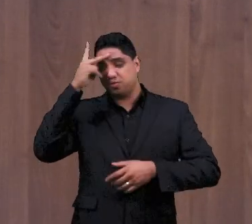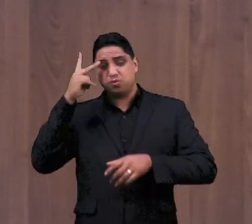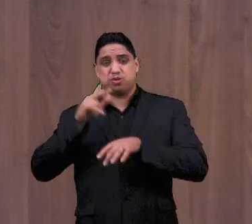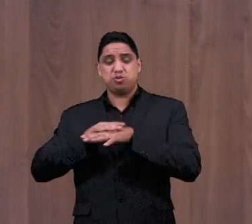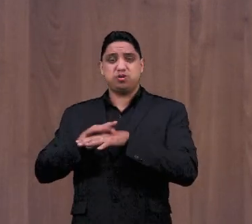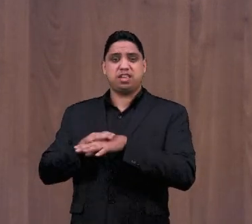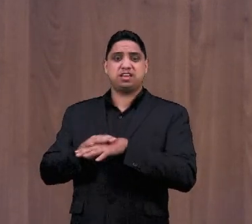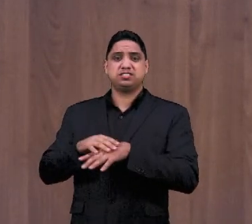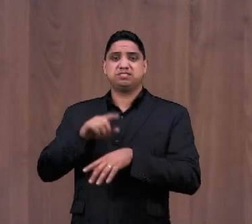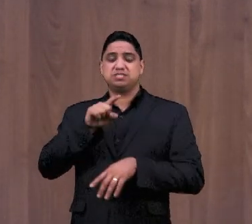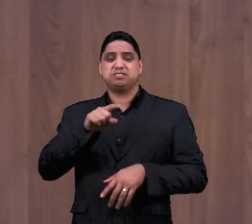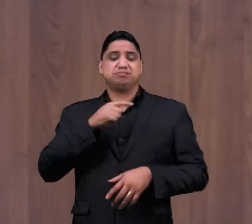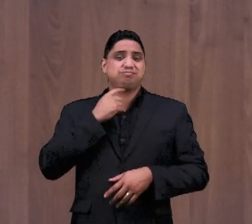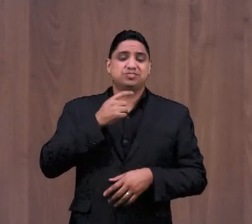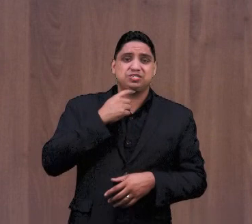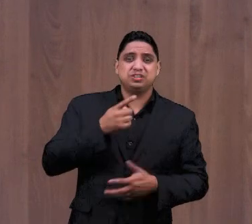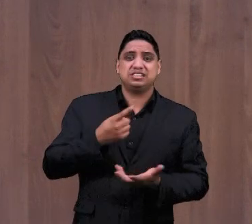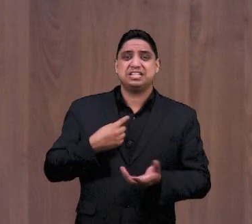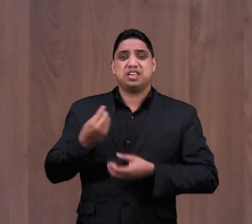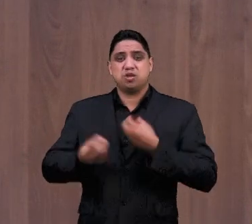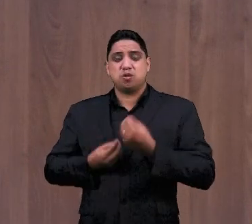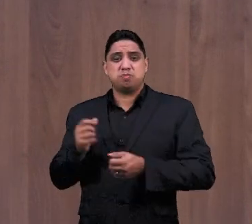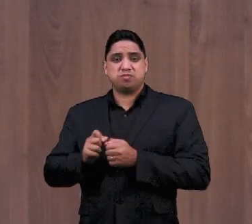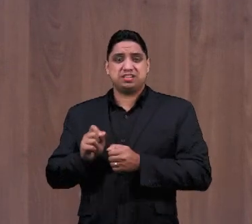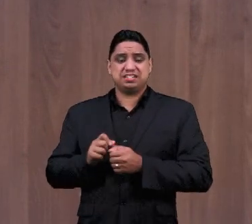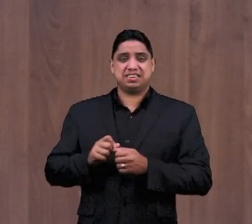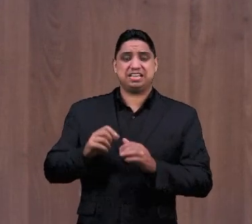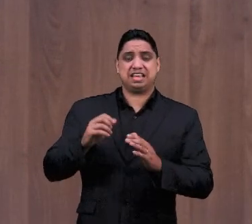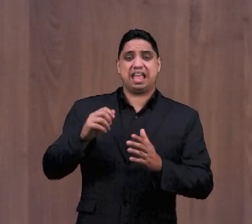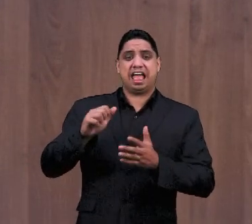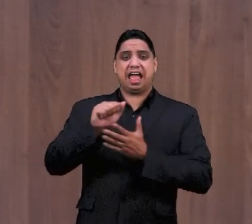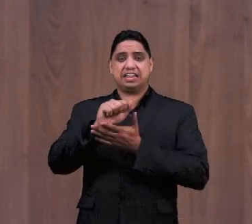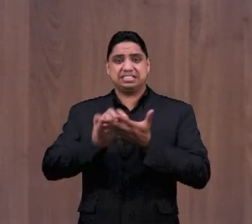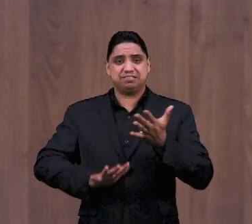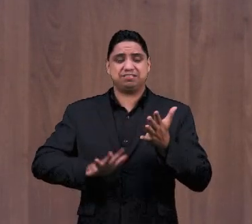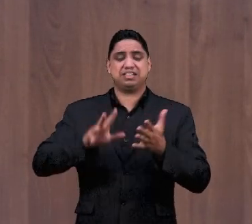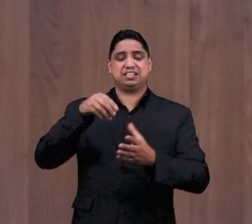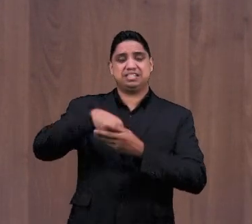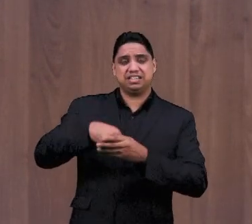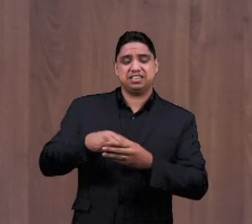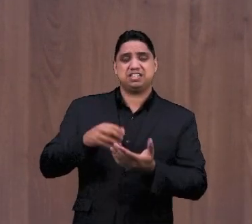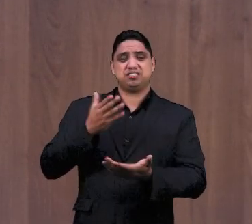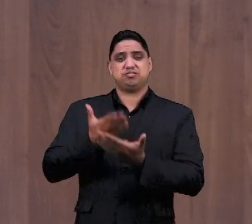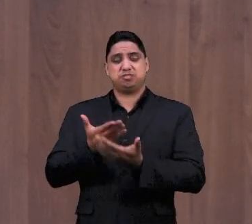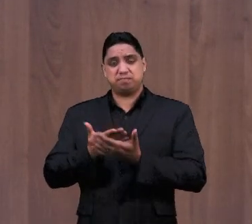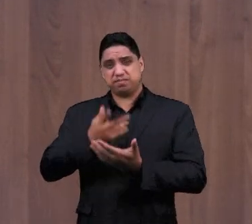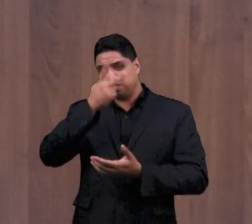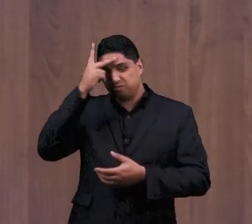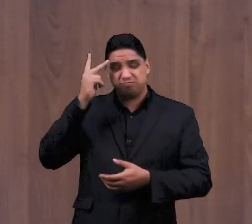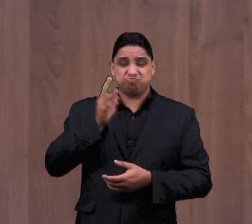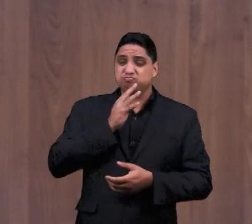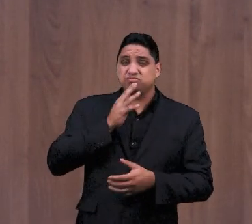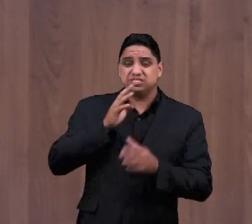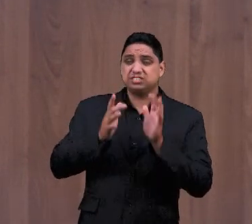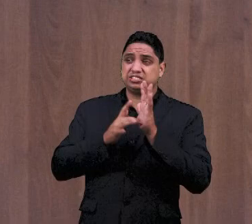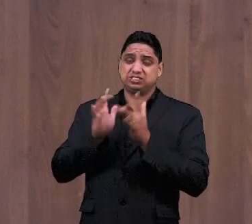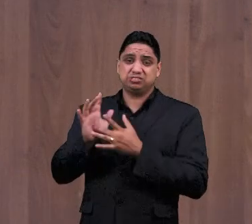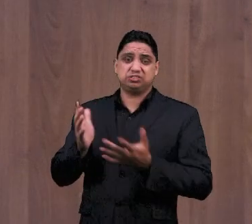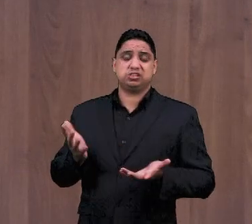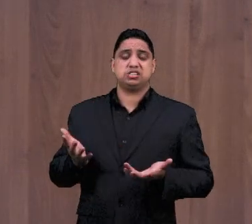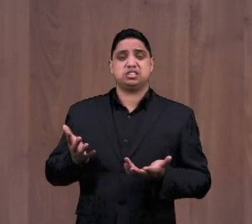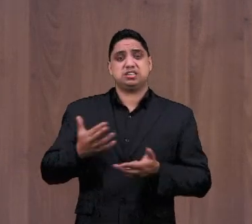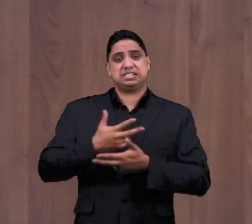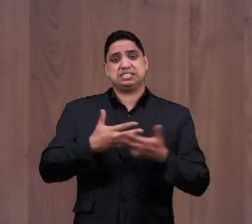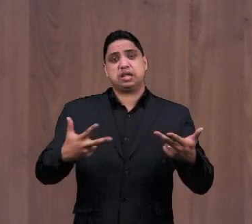son travail, quelqu'un qui est malade. On n'arrive pas à accompagner les activités de l'école et des membres de la famille qui ne connaissent pas le Seigneur et beaucoup